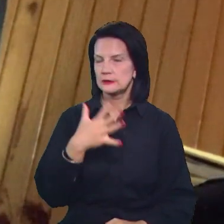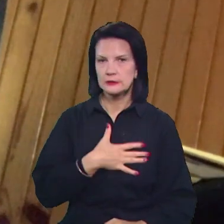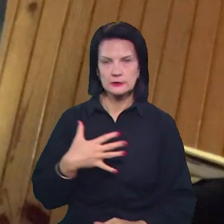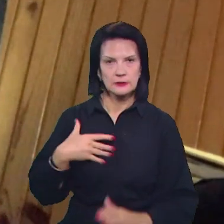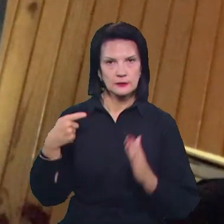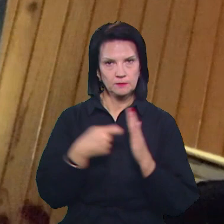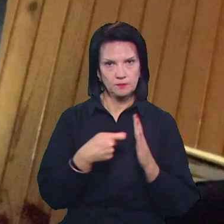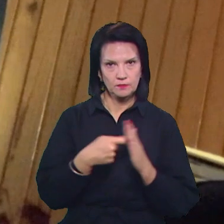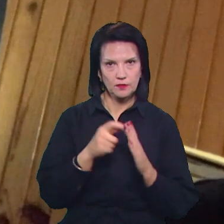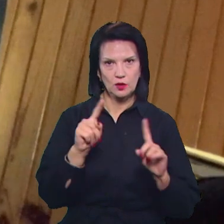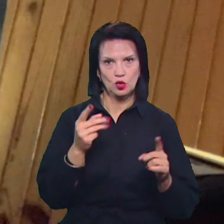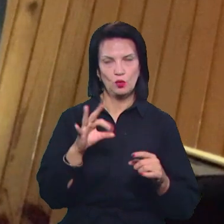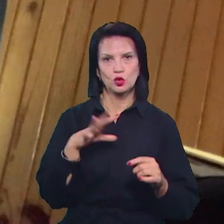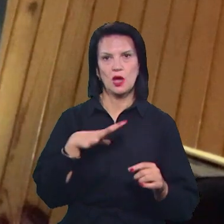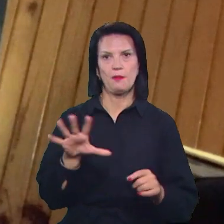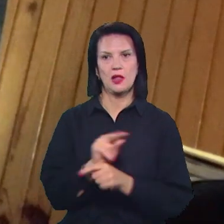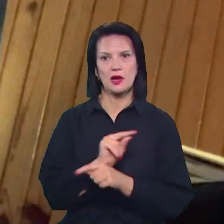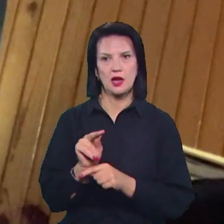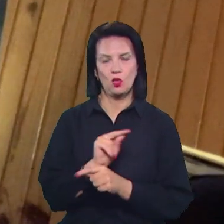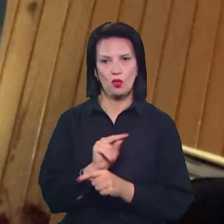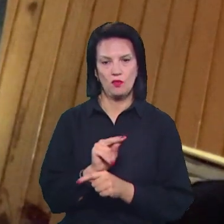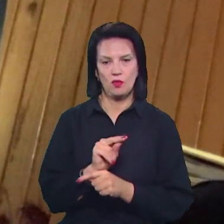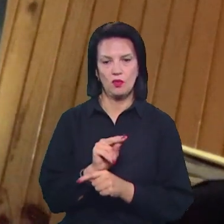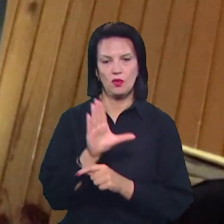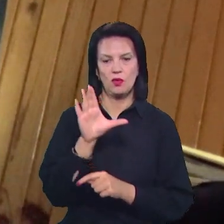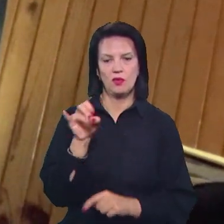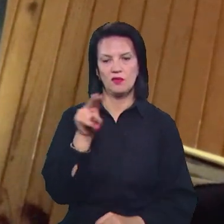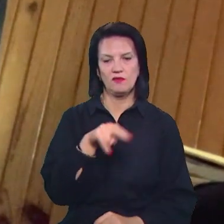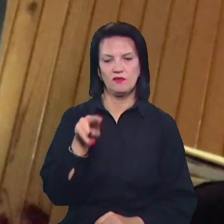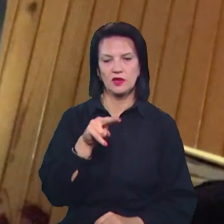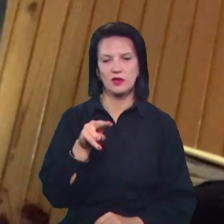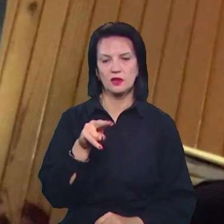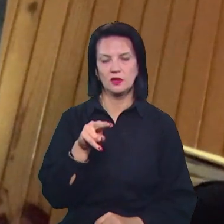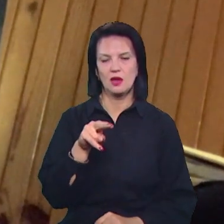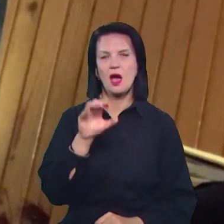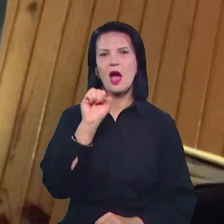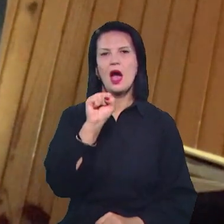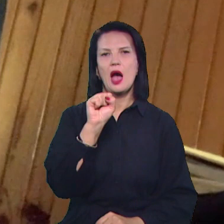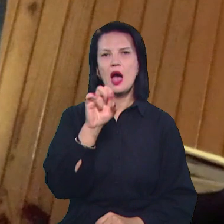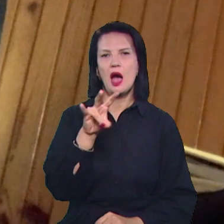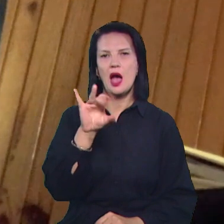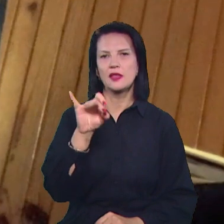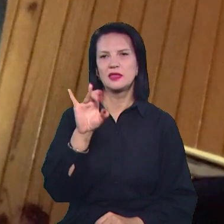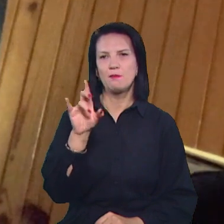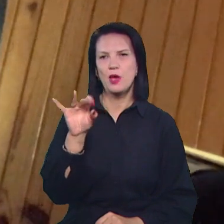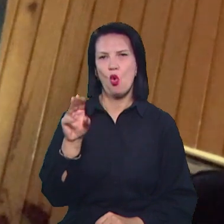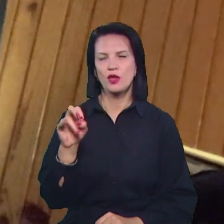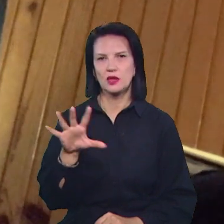що проходжувала лікування від антибіотиками. Я просто не пам'ятаю, що саме я